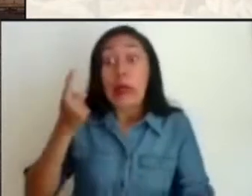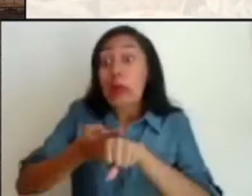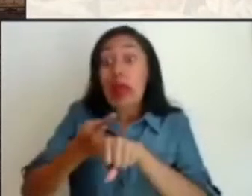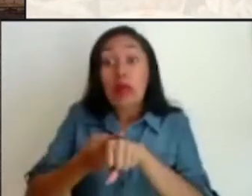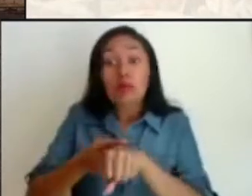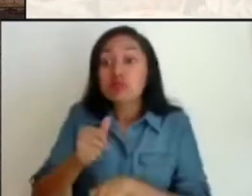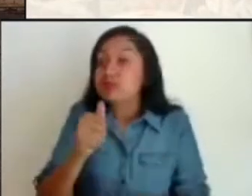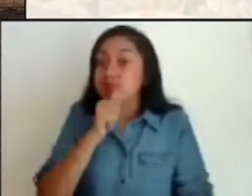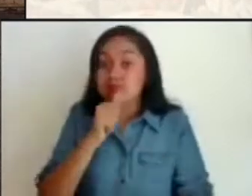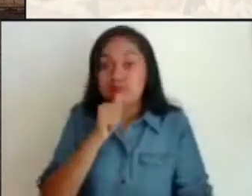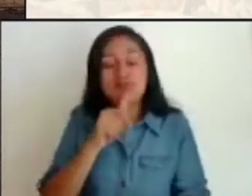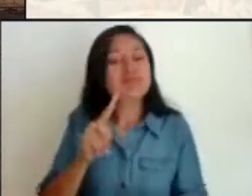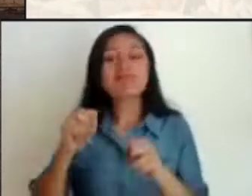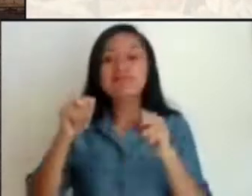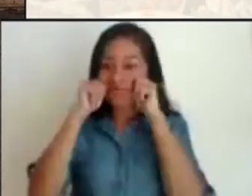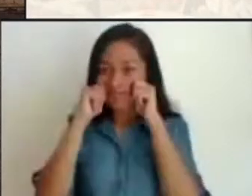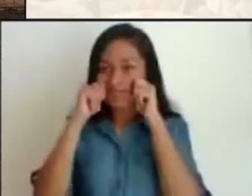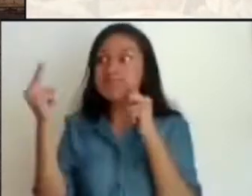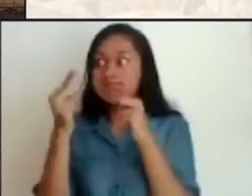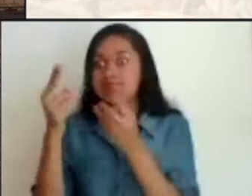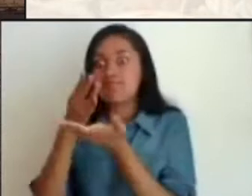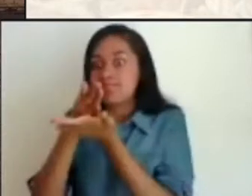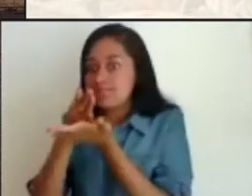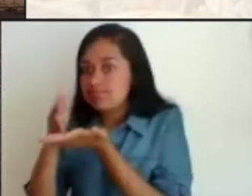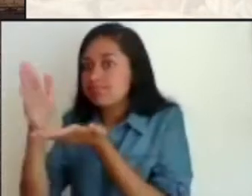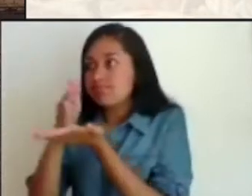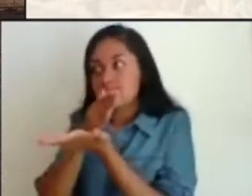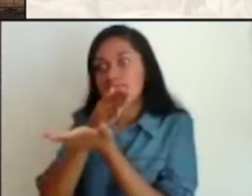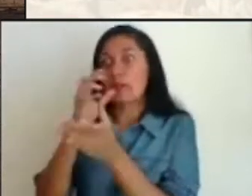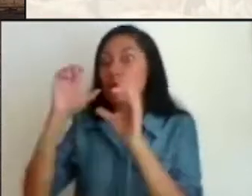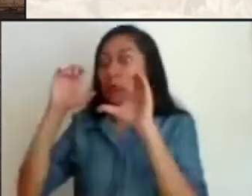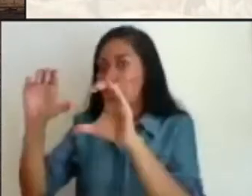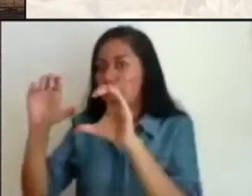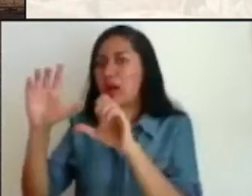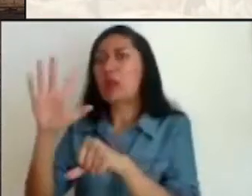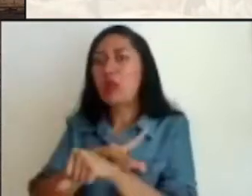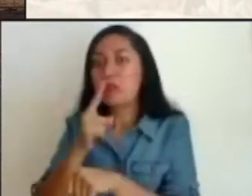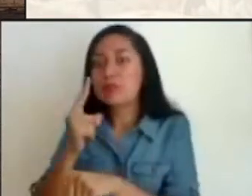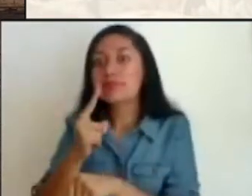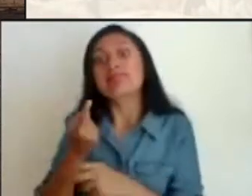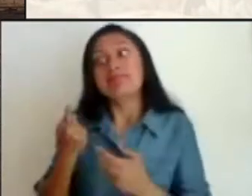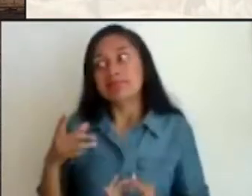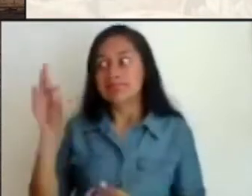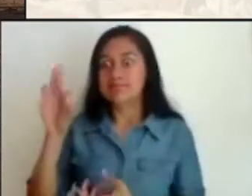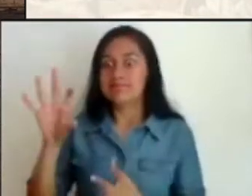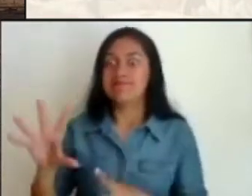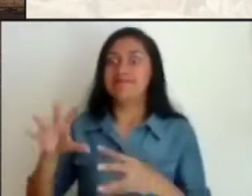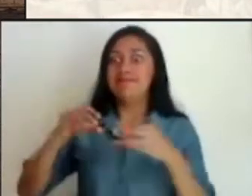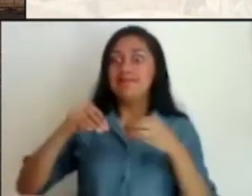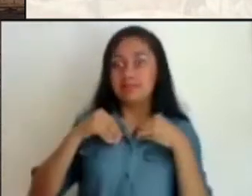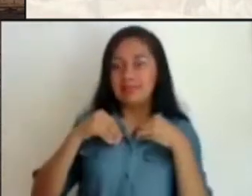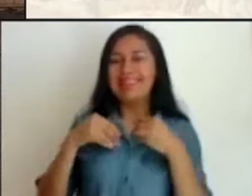nuevo. Y ahí nos marca la palabra cuarentena, que en véneto significa